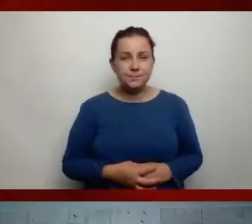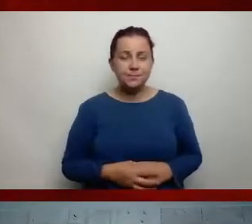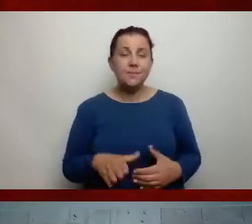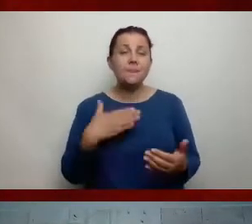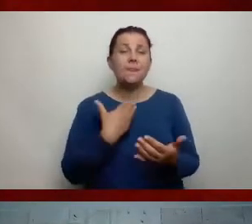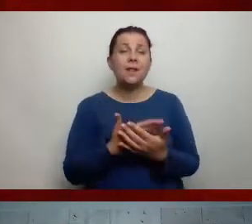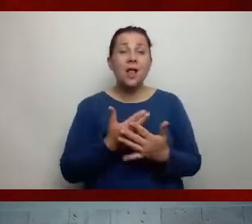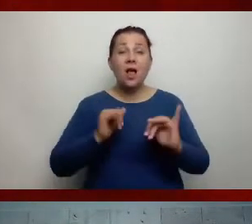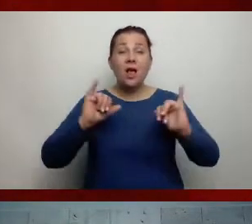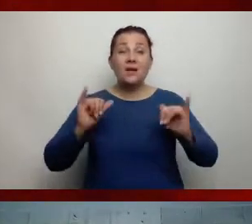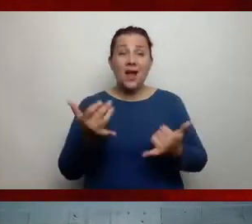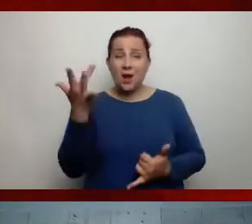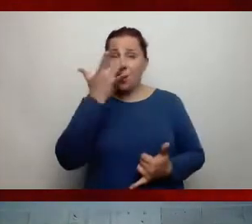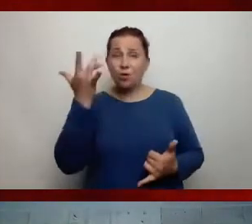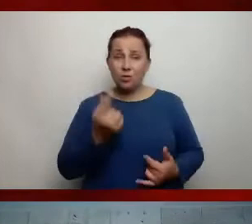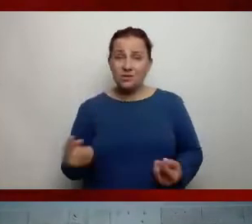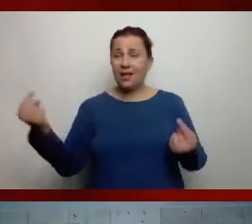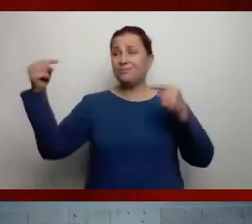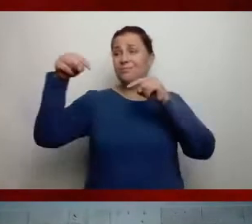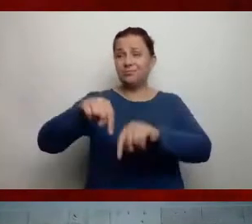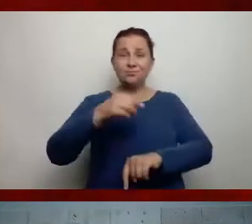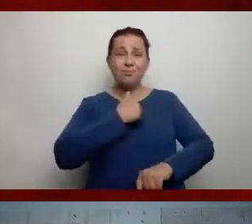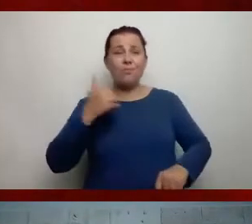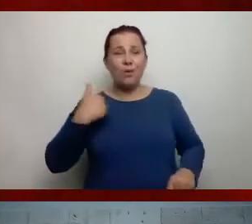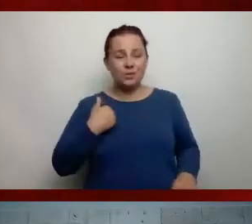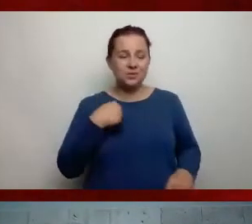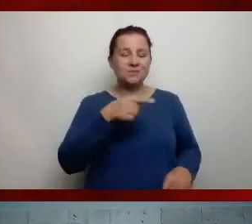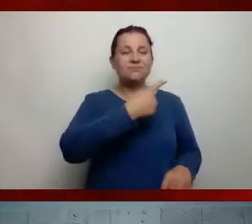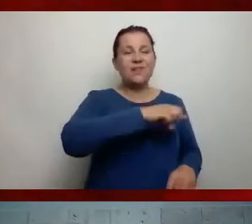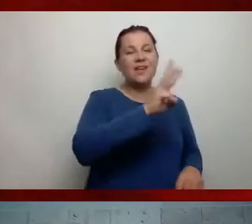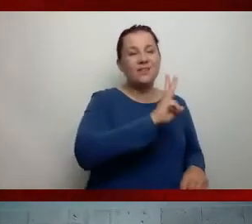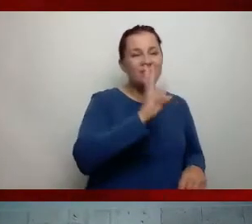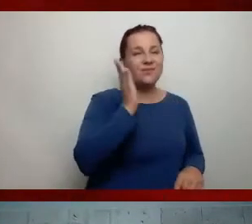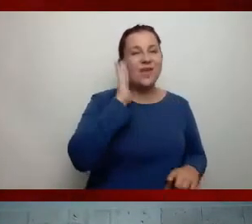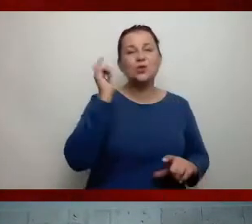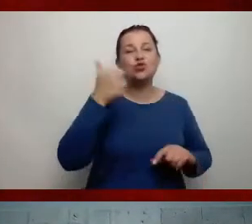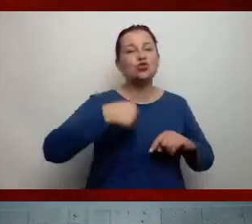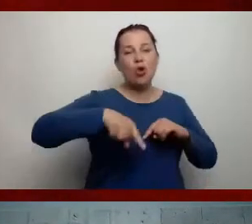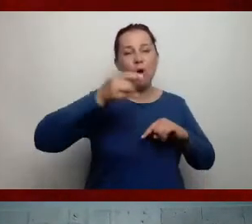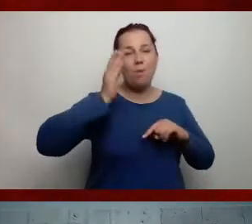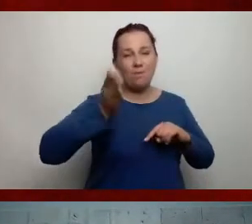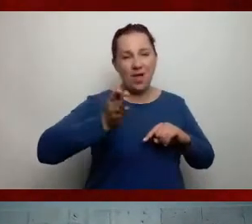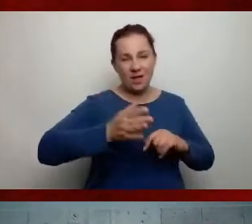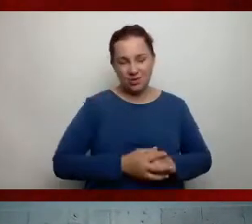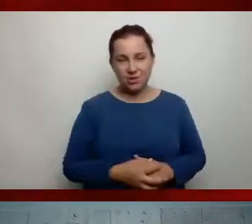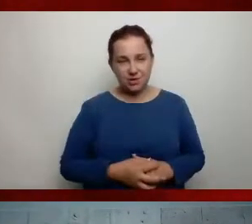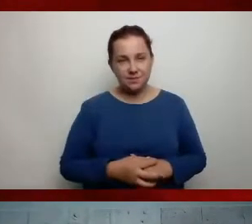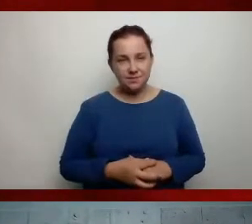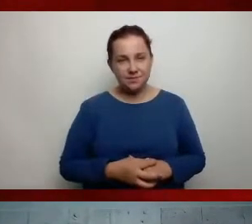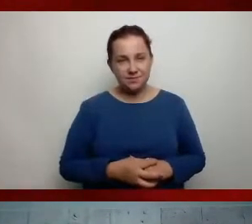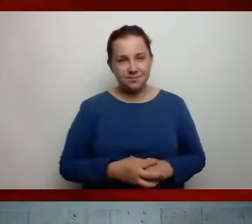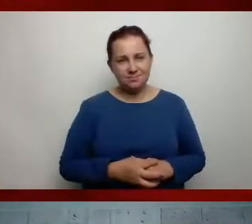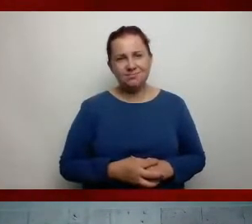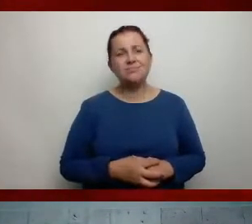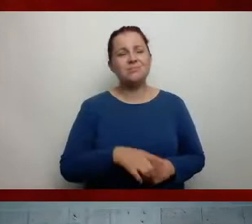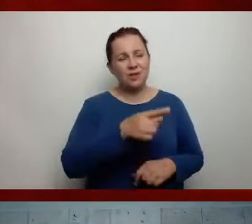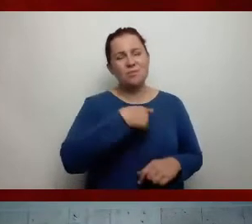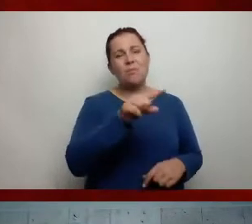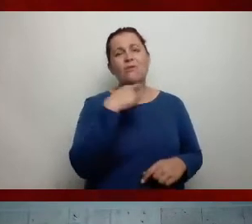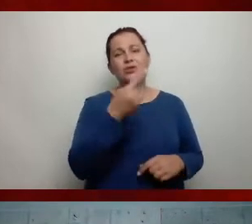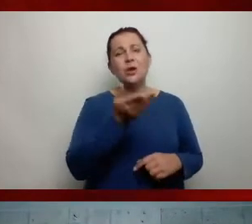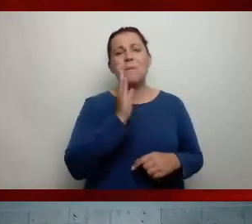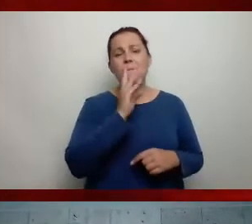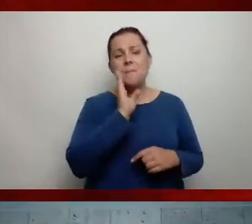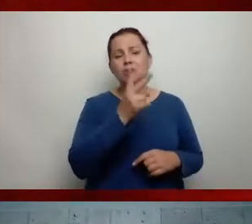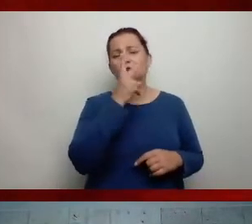no doskonale wiedział, co się będzie działo. On zresztą tej Oknińskiej powiedział, że będą ją gwałcili na jego